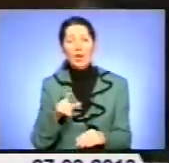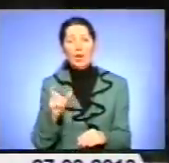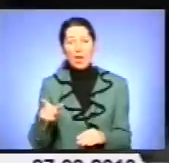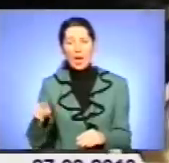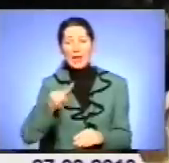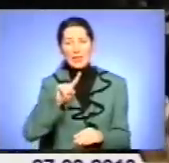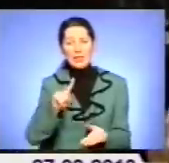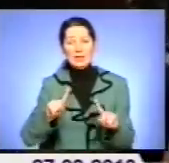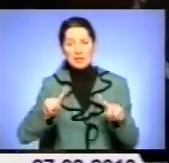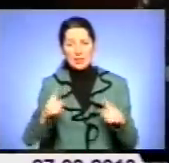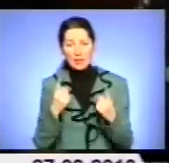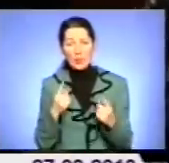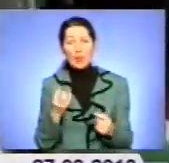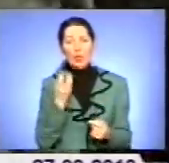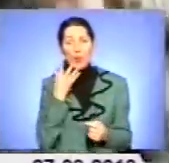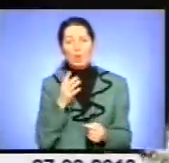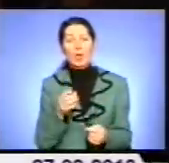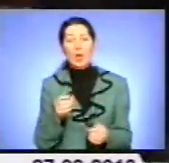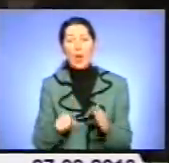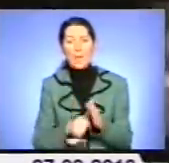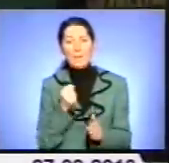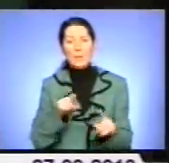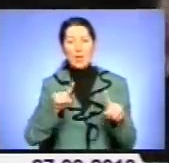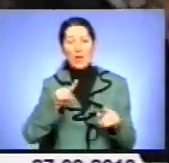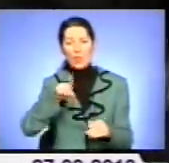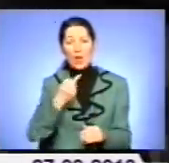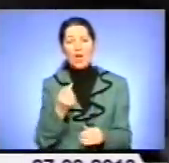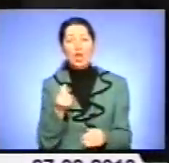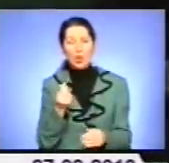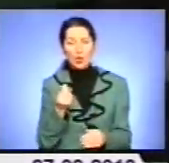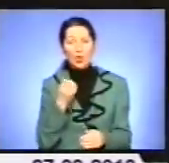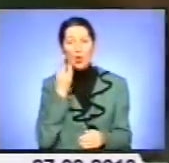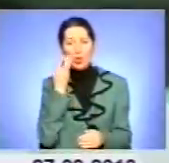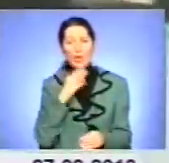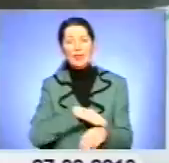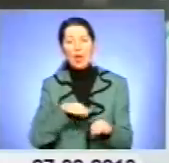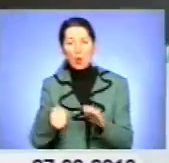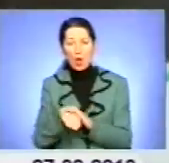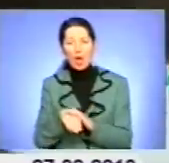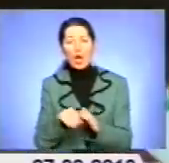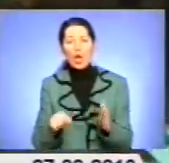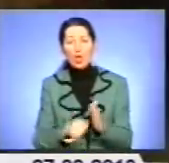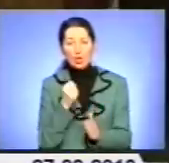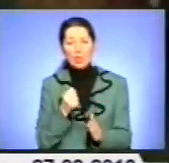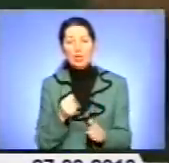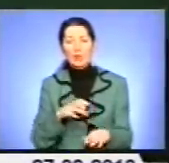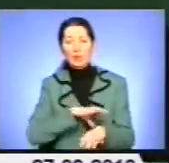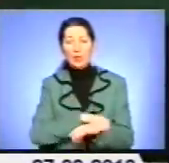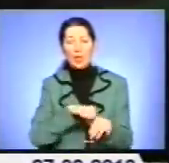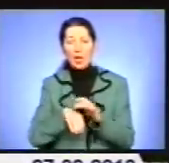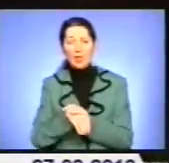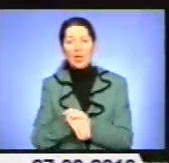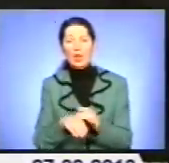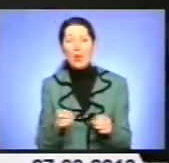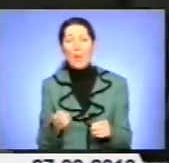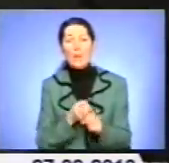від потерпілого грошей. Коли на руках злочинців замкнулися кайданки, в безпеці відчули себе жителі райцентру, у першу чергу